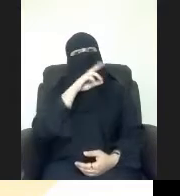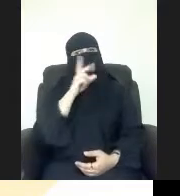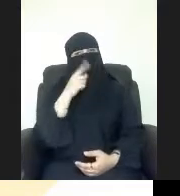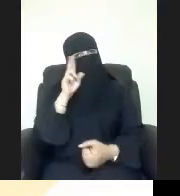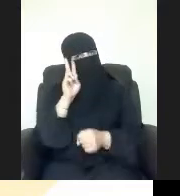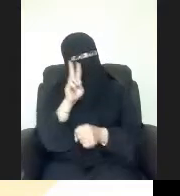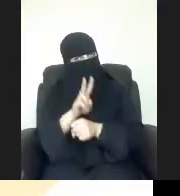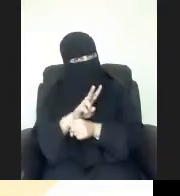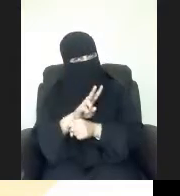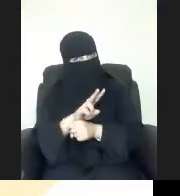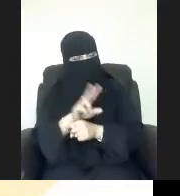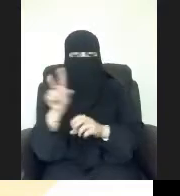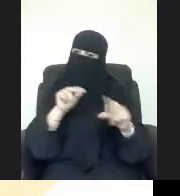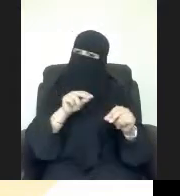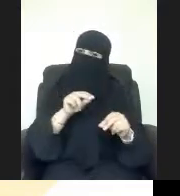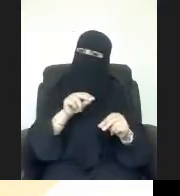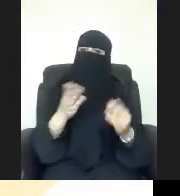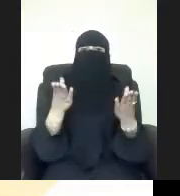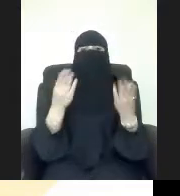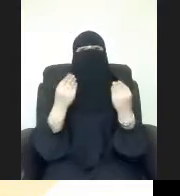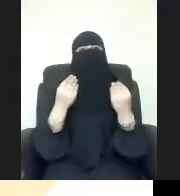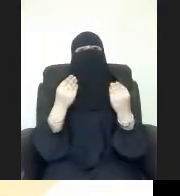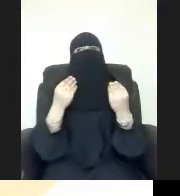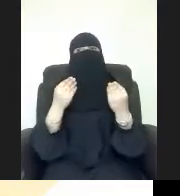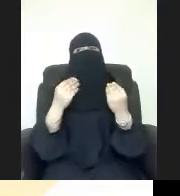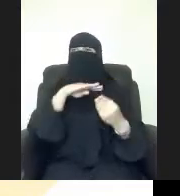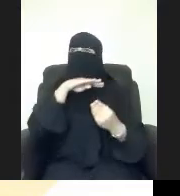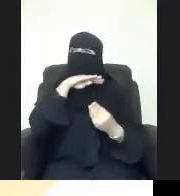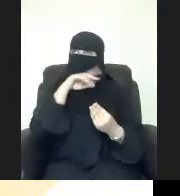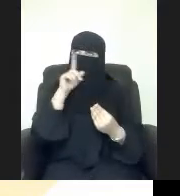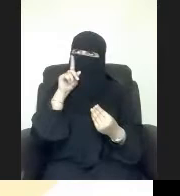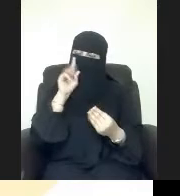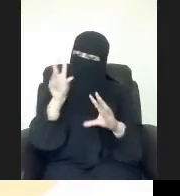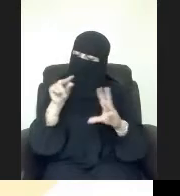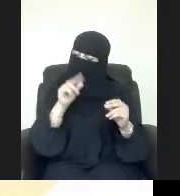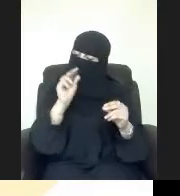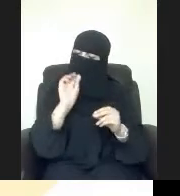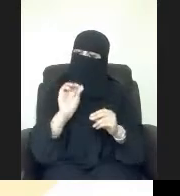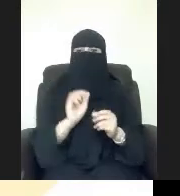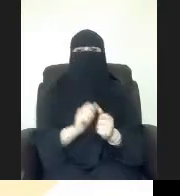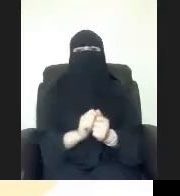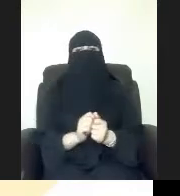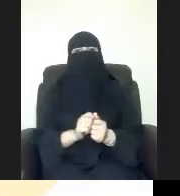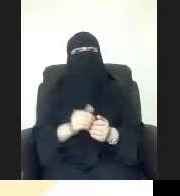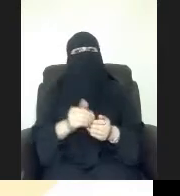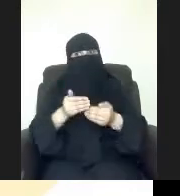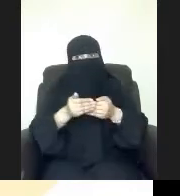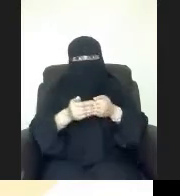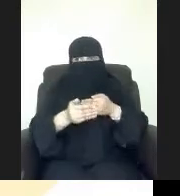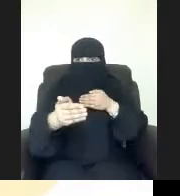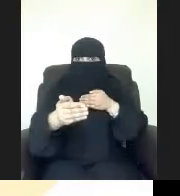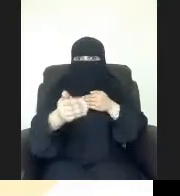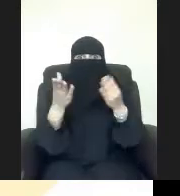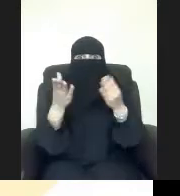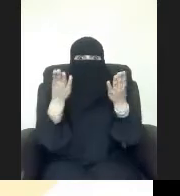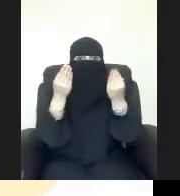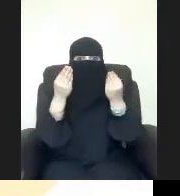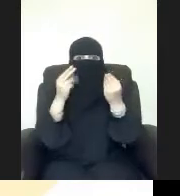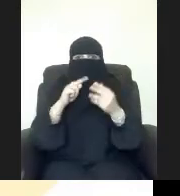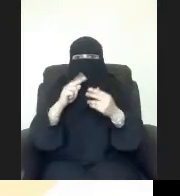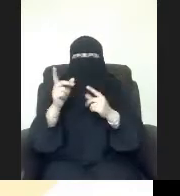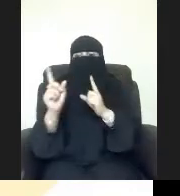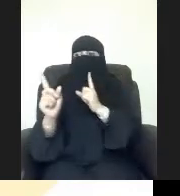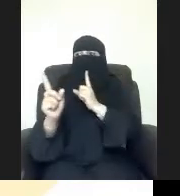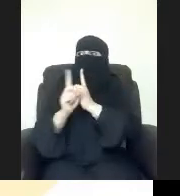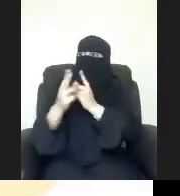الكذب. هذه النقاط المهمة، الجمع بين فوائد التعلم عن بعد والتعليم وجها لوجه، حتى